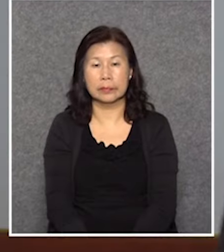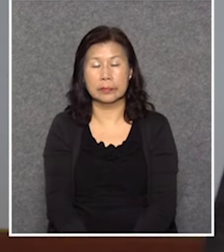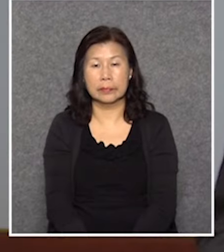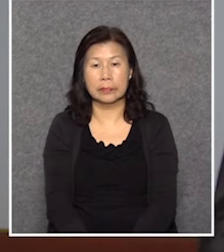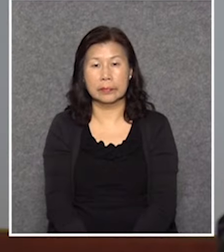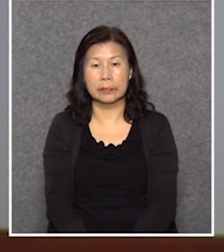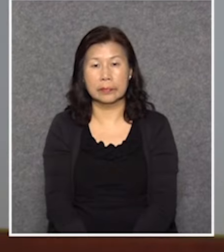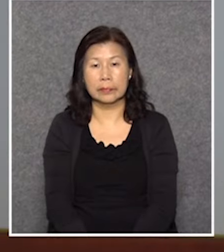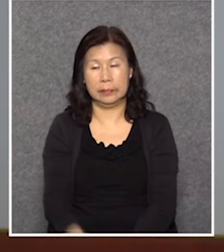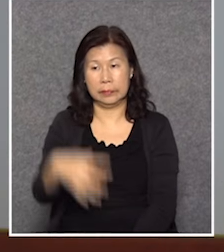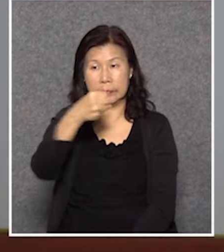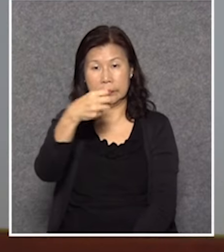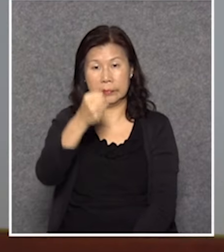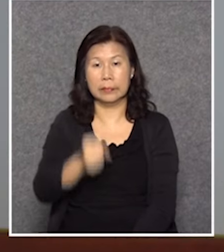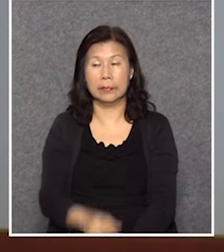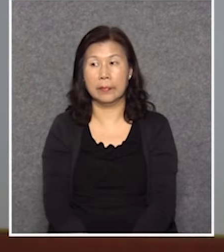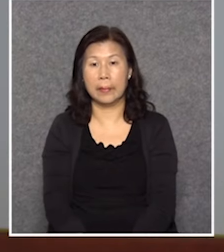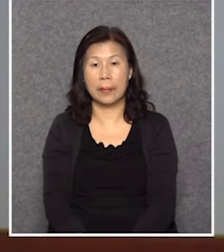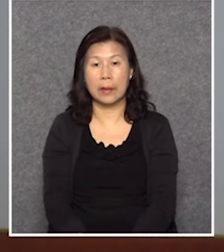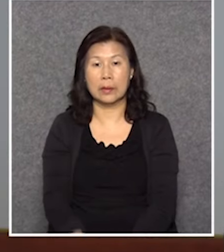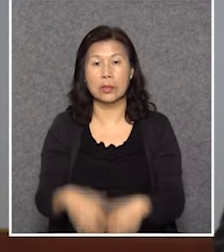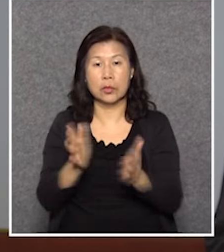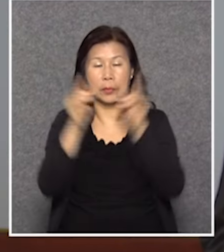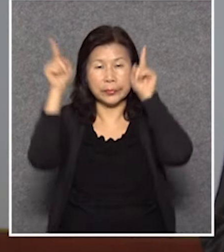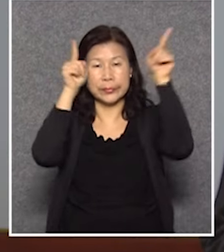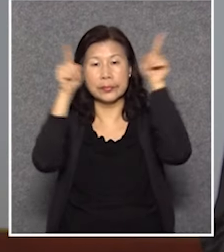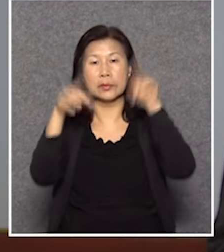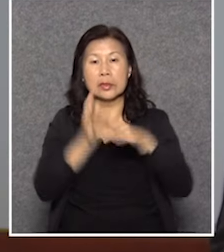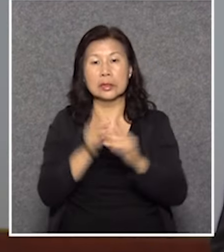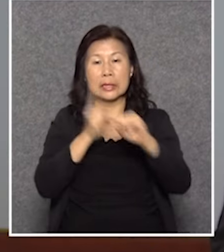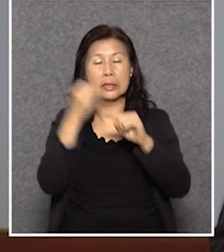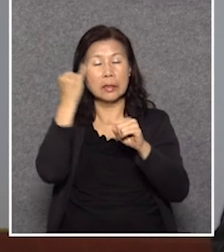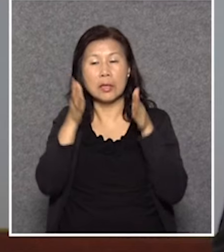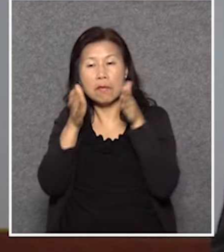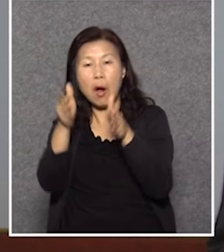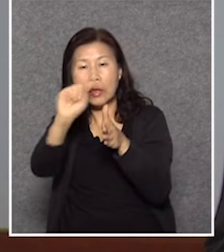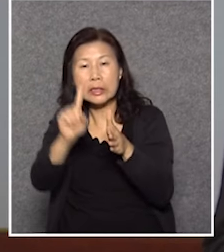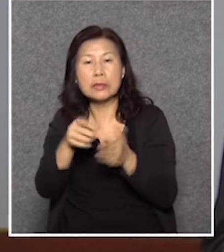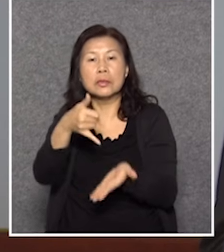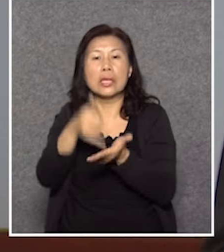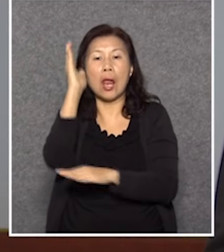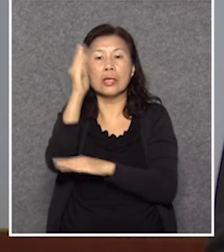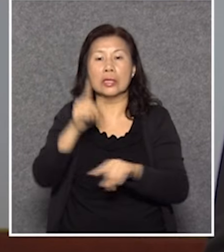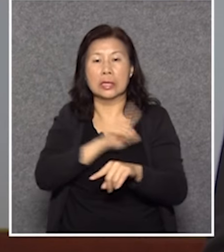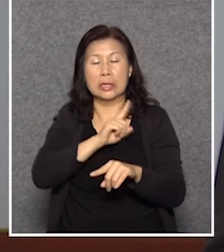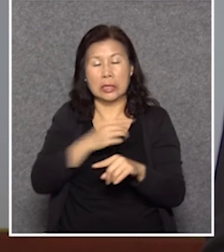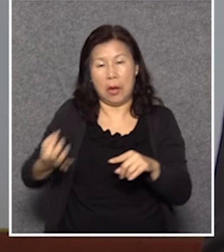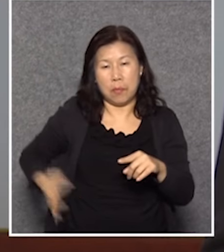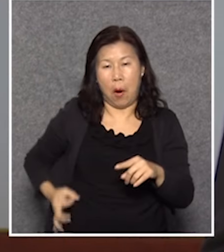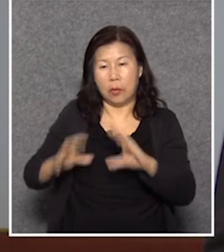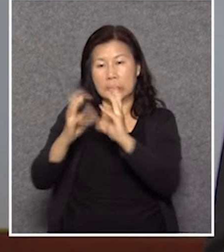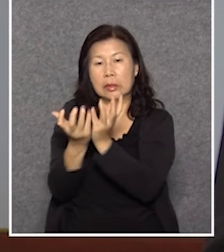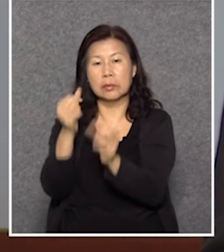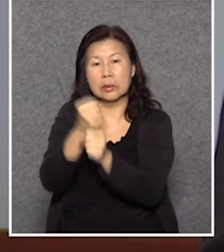嗱，主席，无的放矢。又不知道人的方案是什麼，就在說自己都不是保險界，